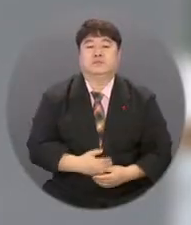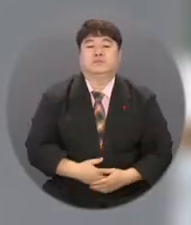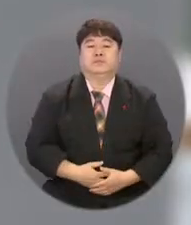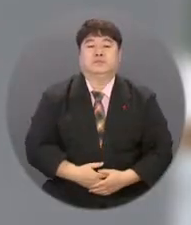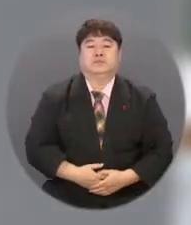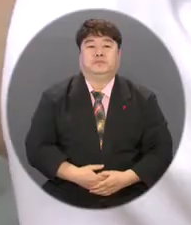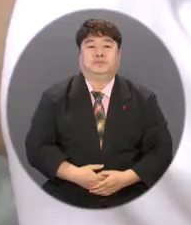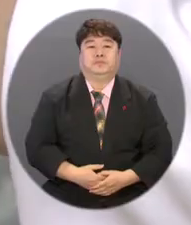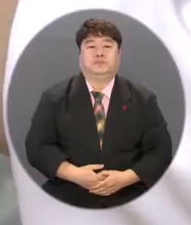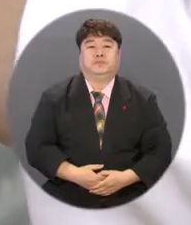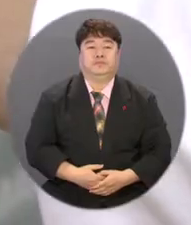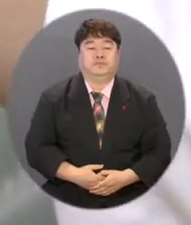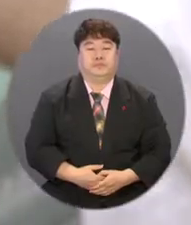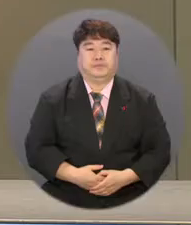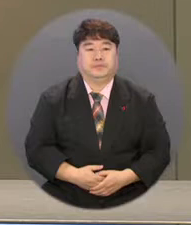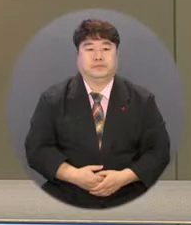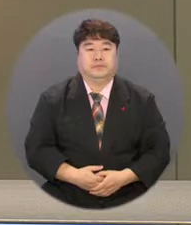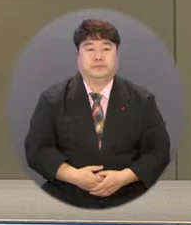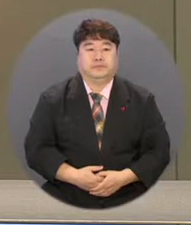뉴스 송정근입니다.